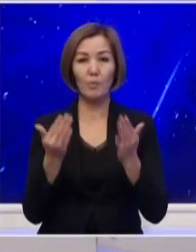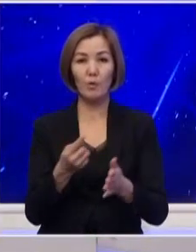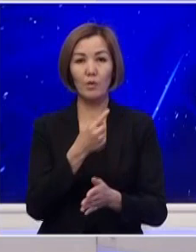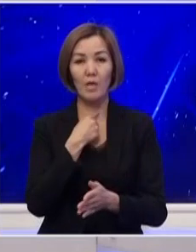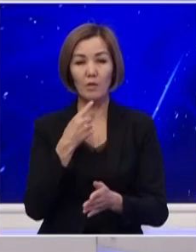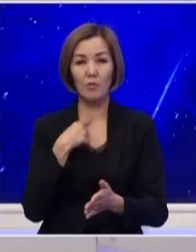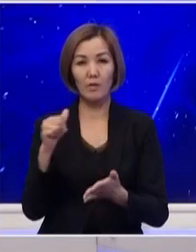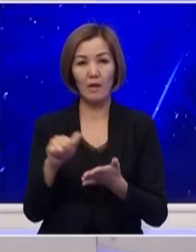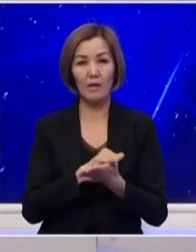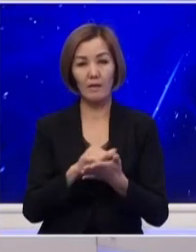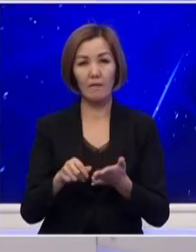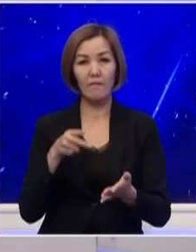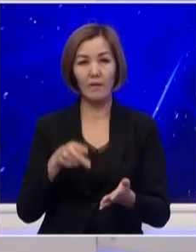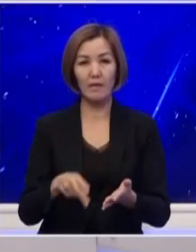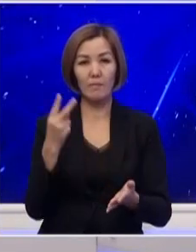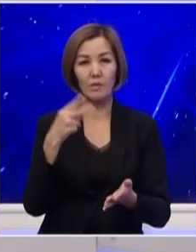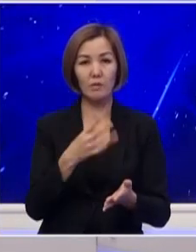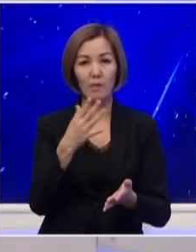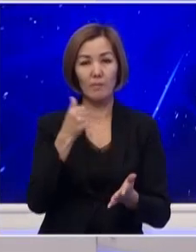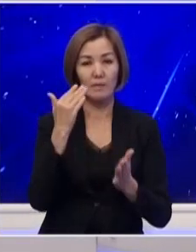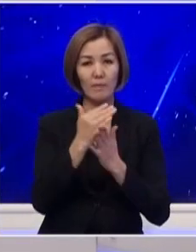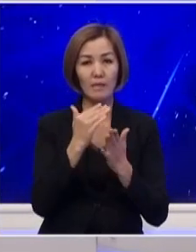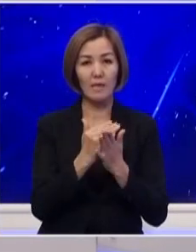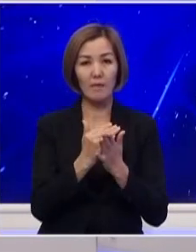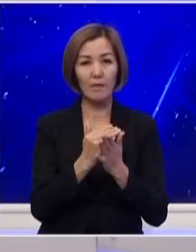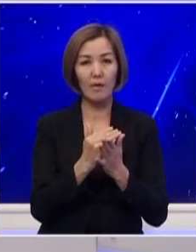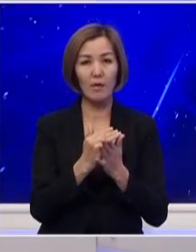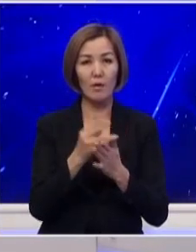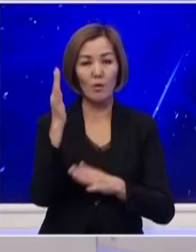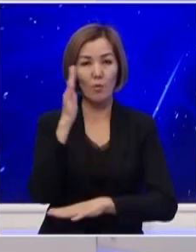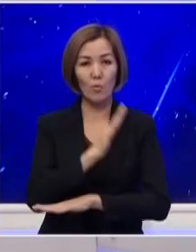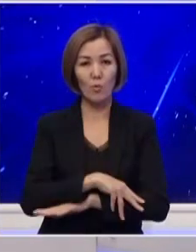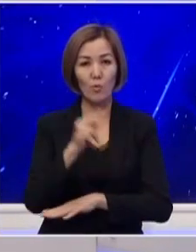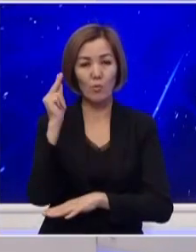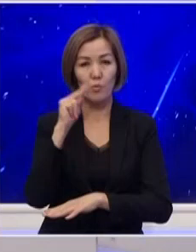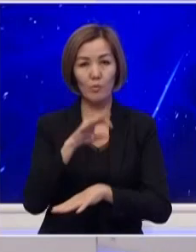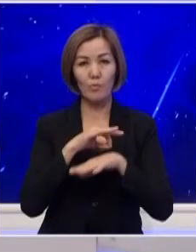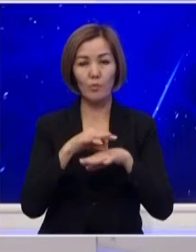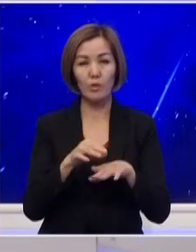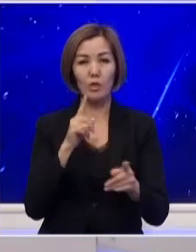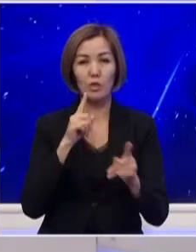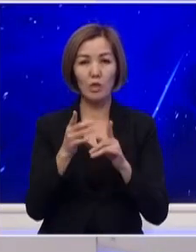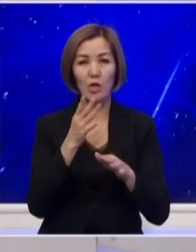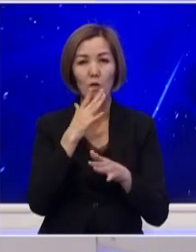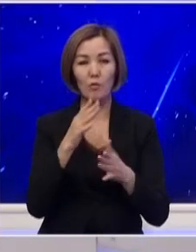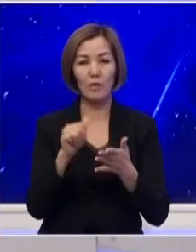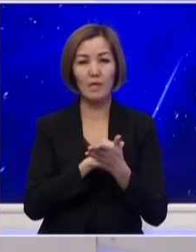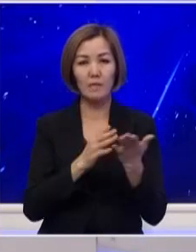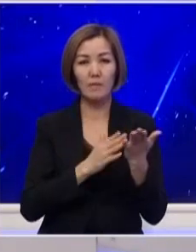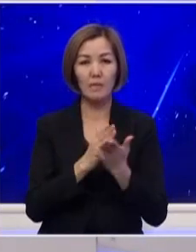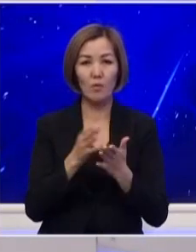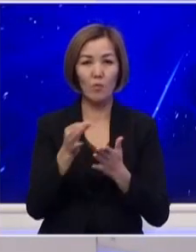Бүгін Талдықорғанда архив 2025 бағдарламасы аясында өңірлік оқу семинары өтті. Жиынға ұлттық архив